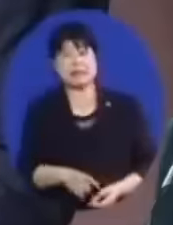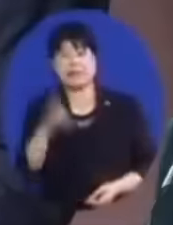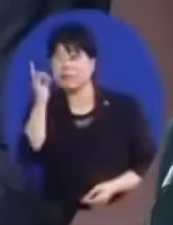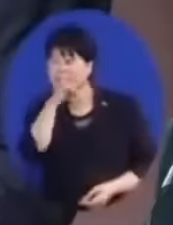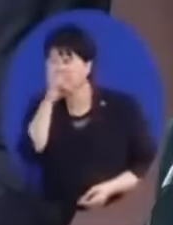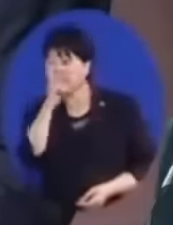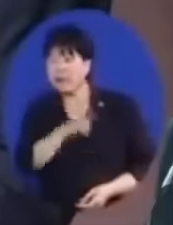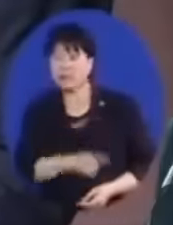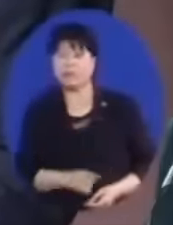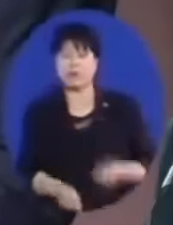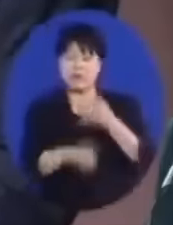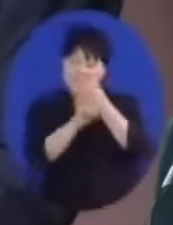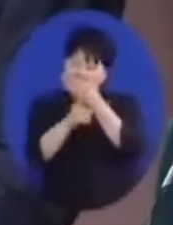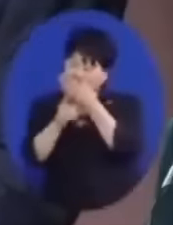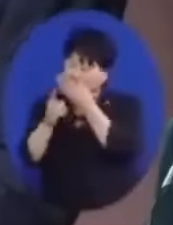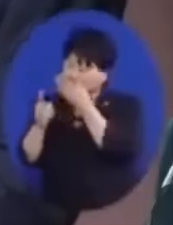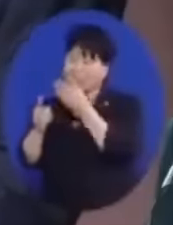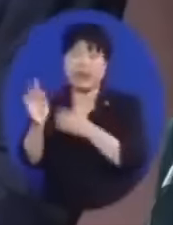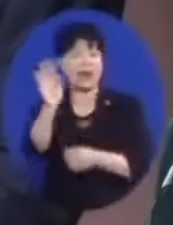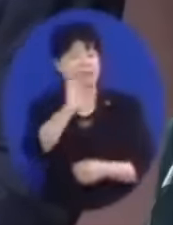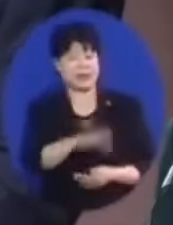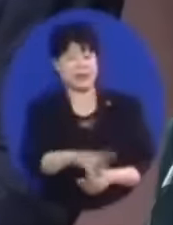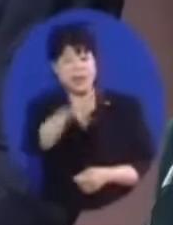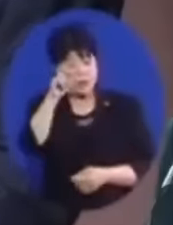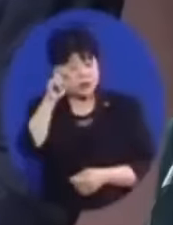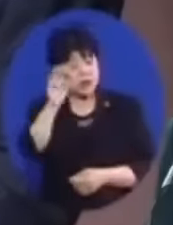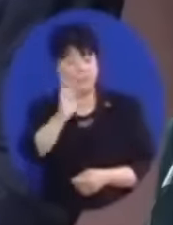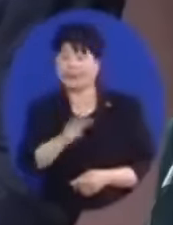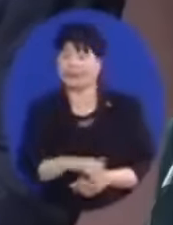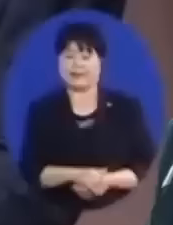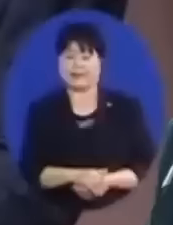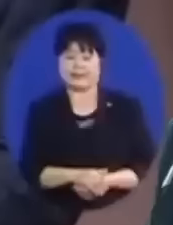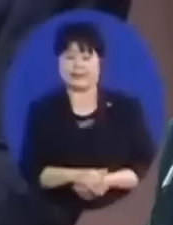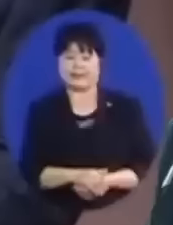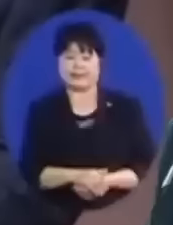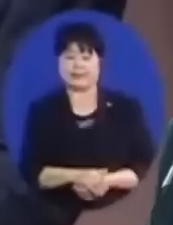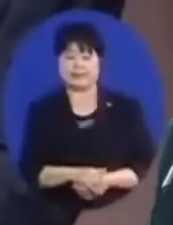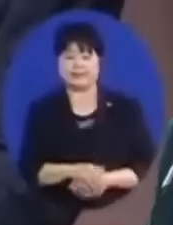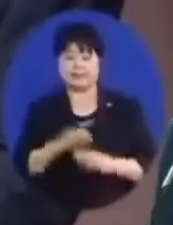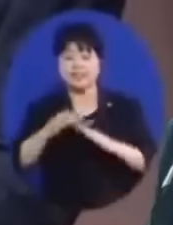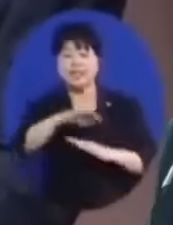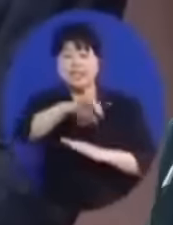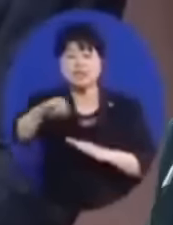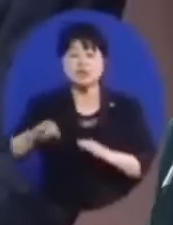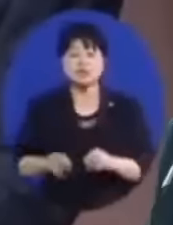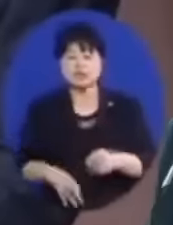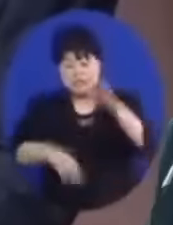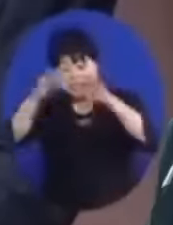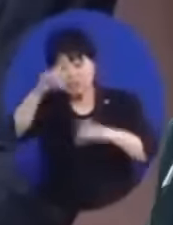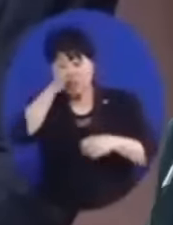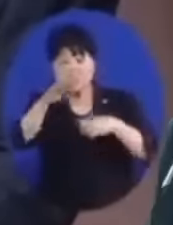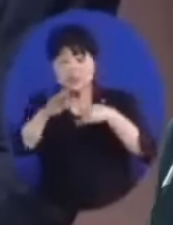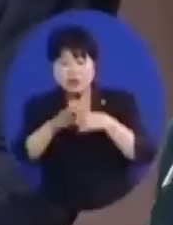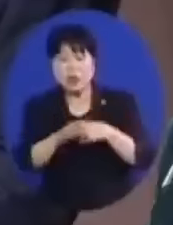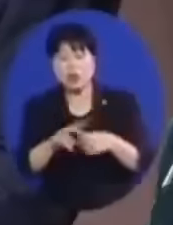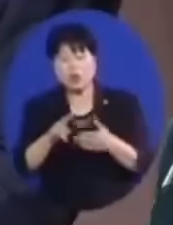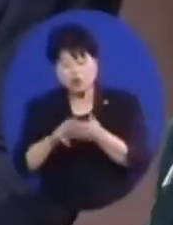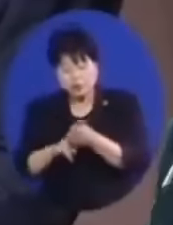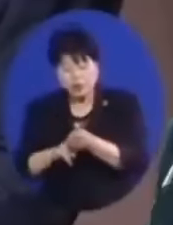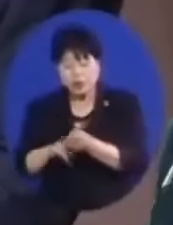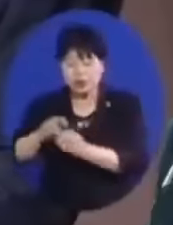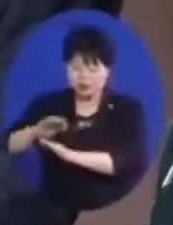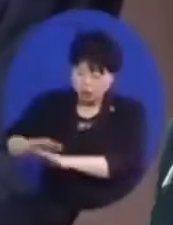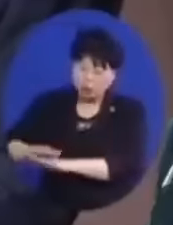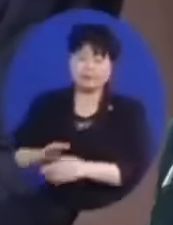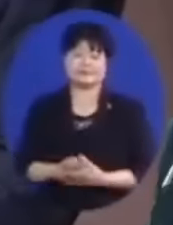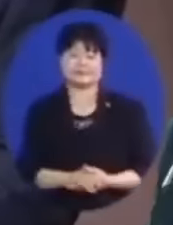소곤대고 이웃의 허물을 말하면 이웃을 미워하는 것이고 사랑하는 것이 아닙니다. 이웃의 허물이 있어도 눈 감고 허물을 덮어주는 것이